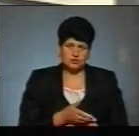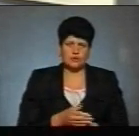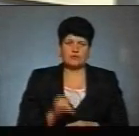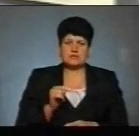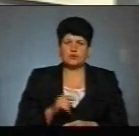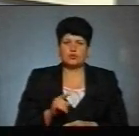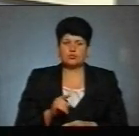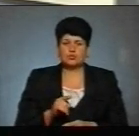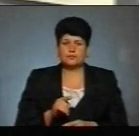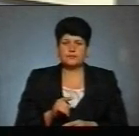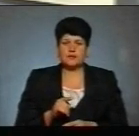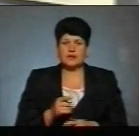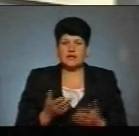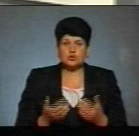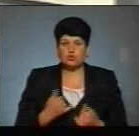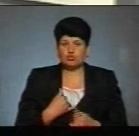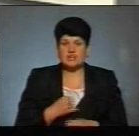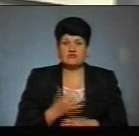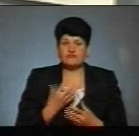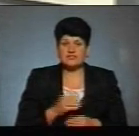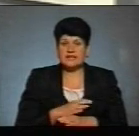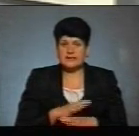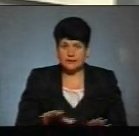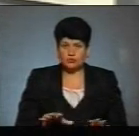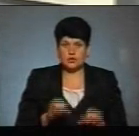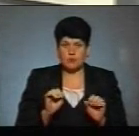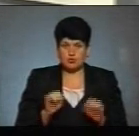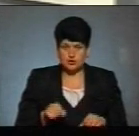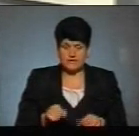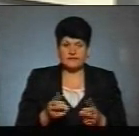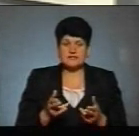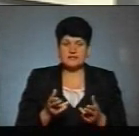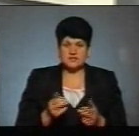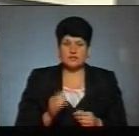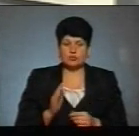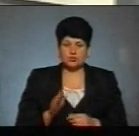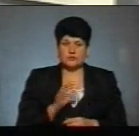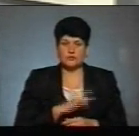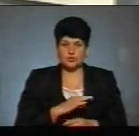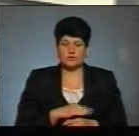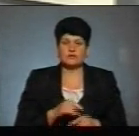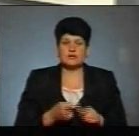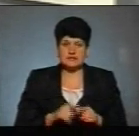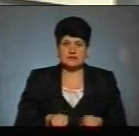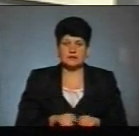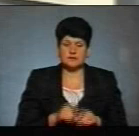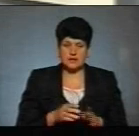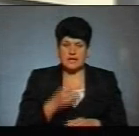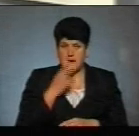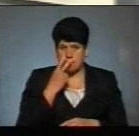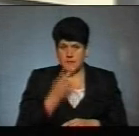Тому, якщо в нас вже не буде іншої можливості, звичайно, там ми будемо використовувати і таку методику. Ну, я